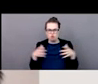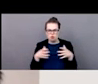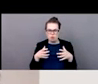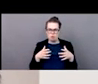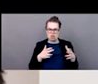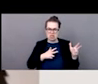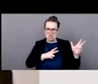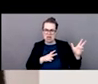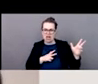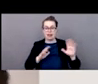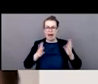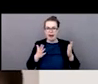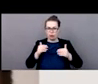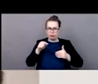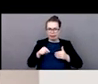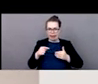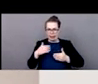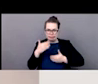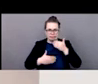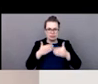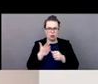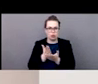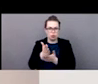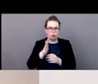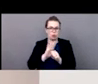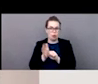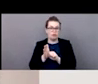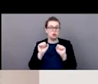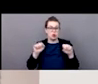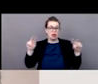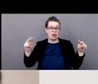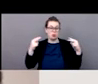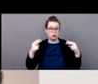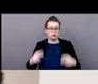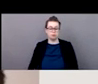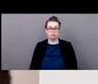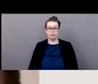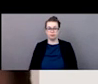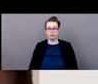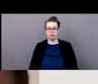de l'esclavage on est en train de se focaliser sur ce type comment il s'occupera de tirer profit de cette situation